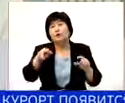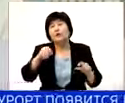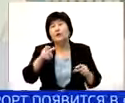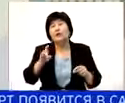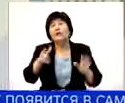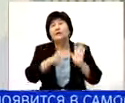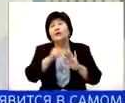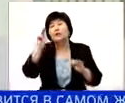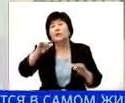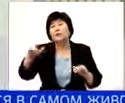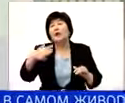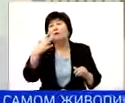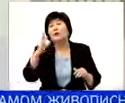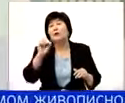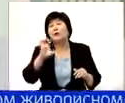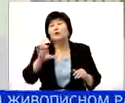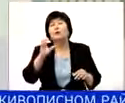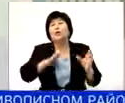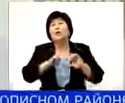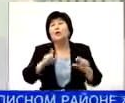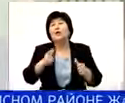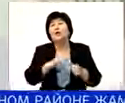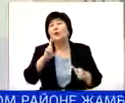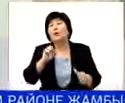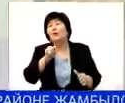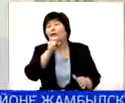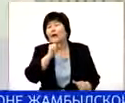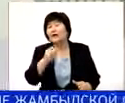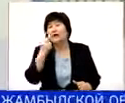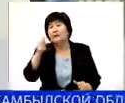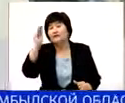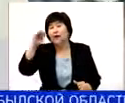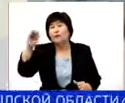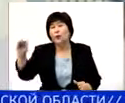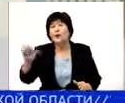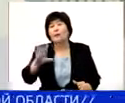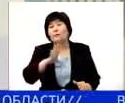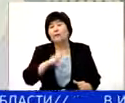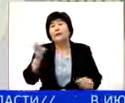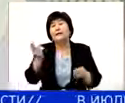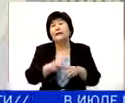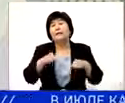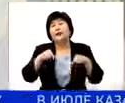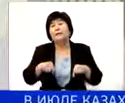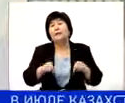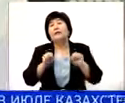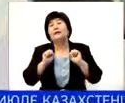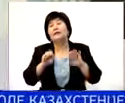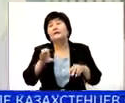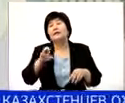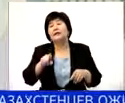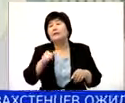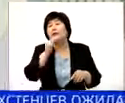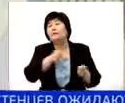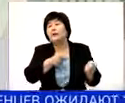7 учеников, в 5-м корпусе университета имени Коркыт-Ата 2 школьника были лишены права сдавать тестирование из-за